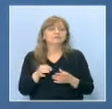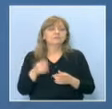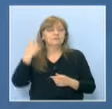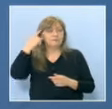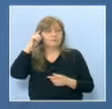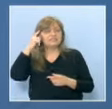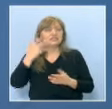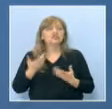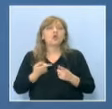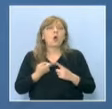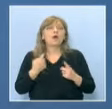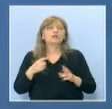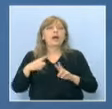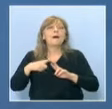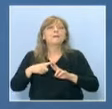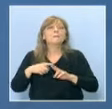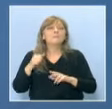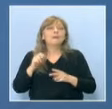Мисля, че Павликени беше.